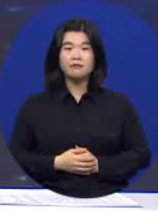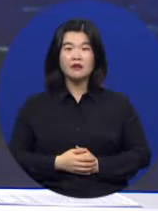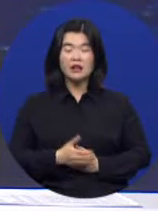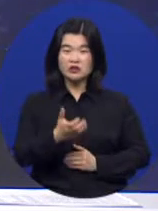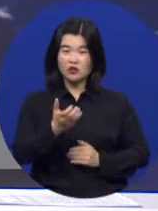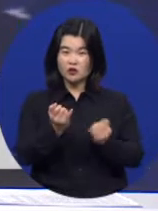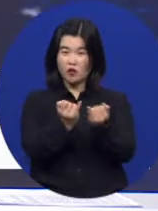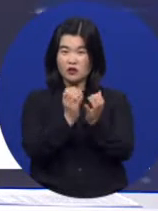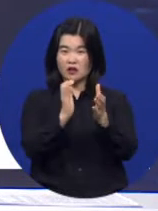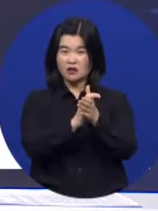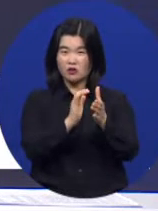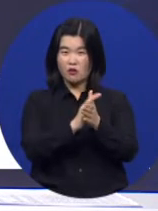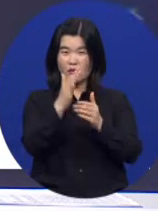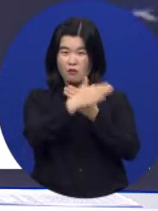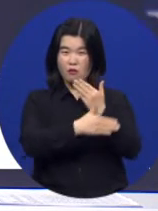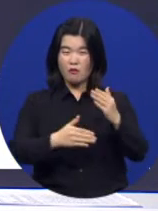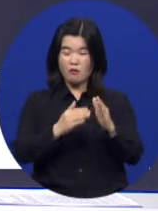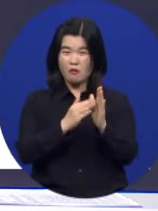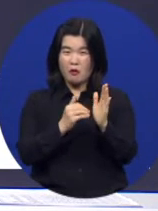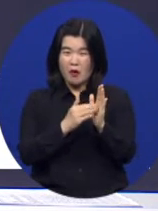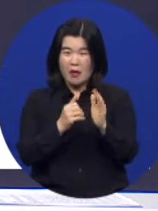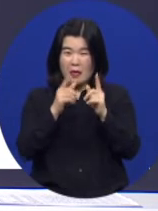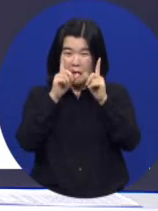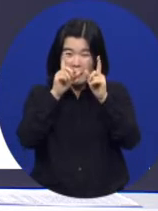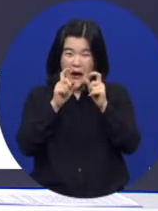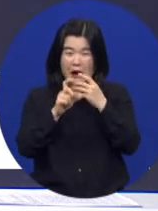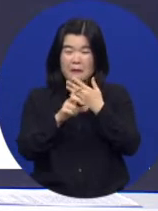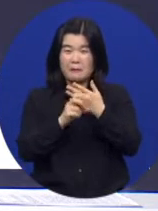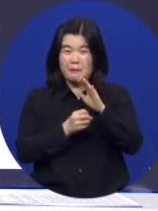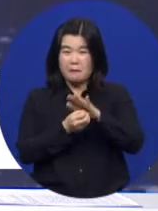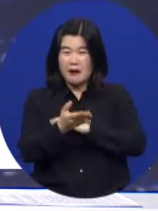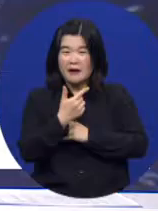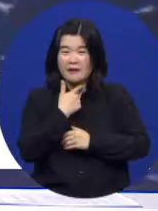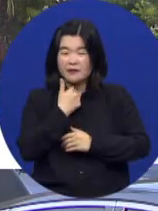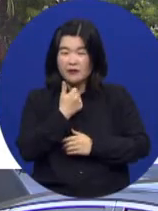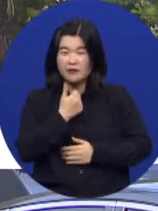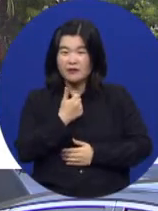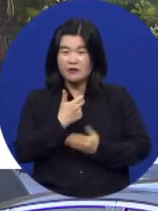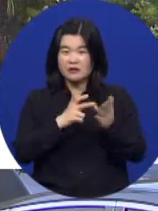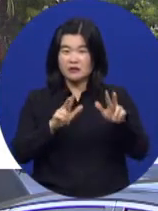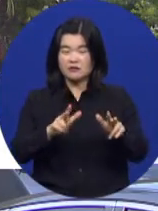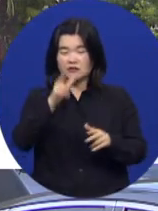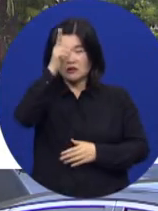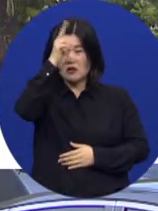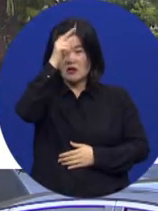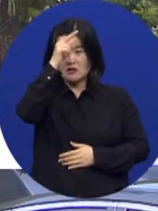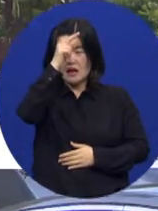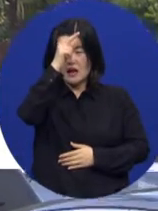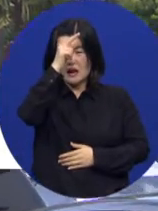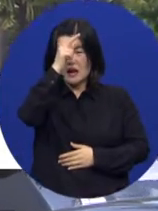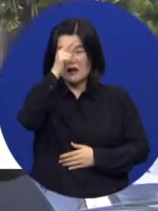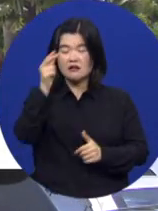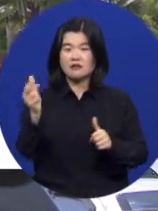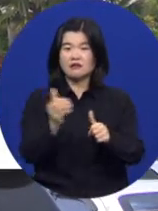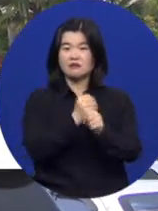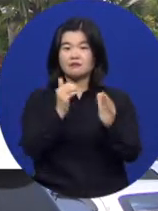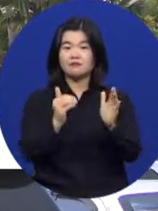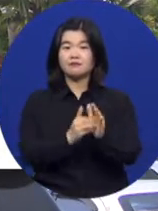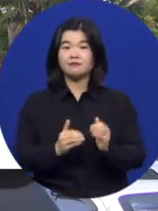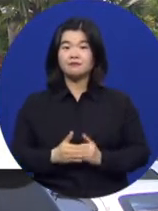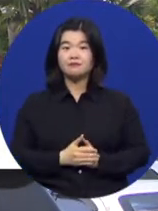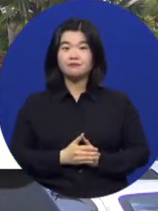전 여자친구의 신체를 불법 촬영하고 유포 하겠다 고 협박한 현직 경찰 간부가 구속됐습니다